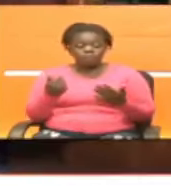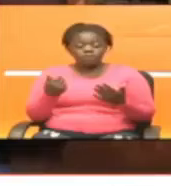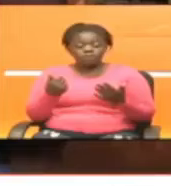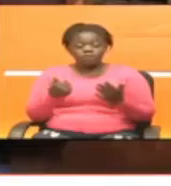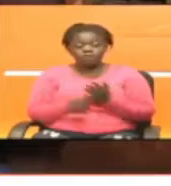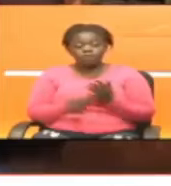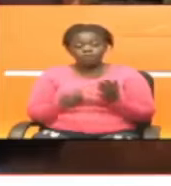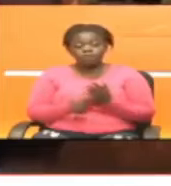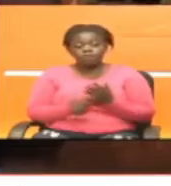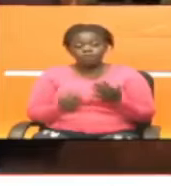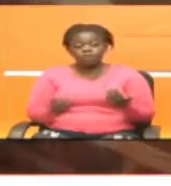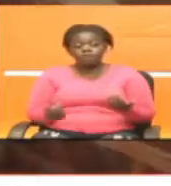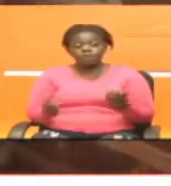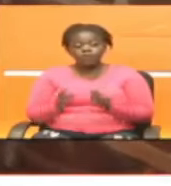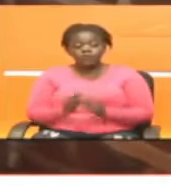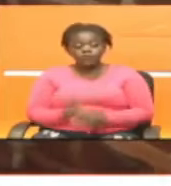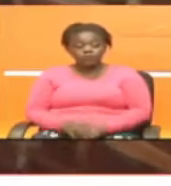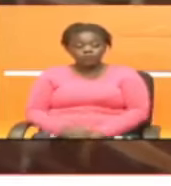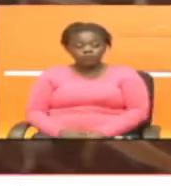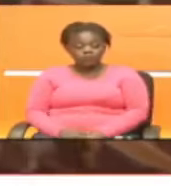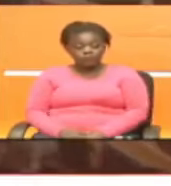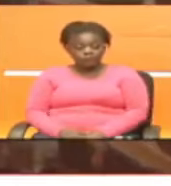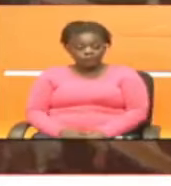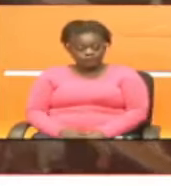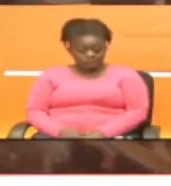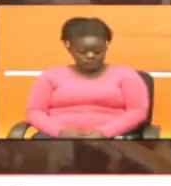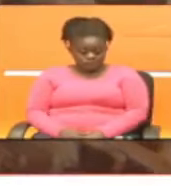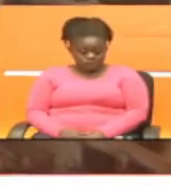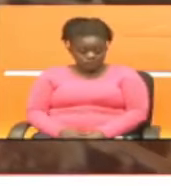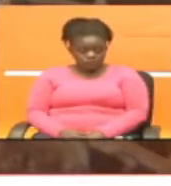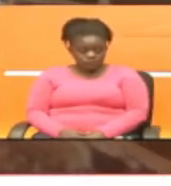w'okulira yakusakidde guli nkulu Bukedde TV.